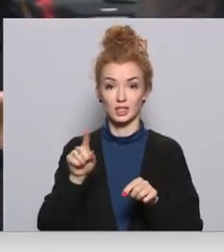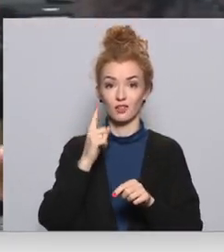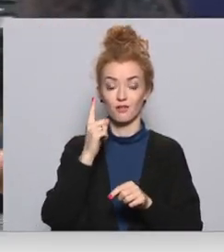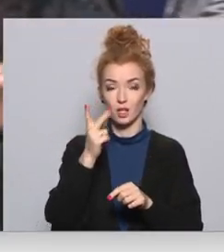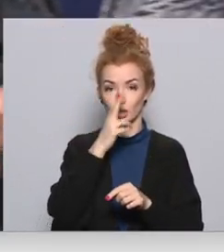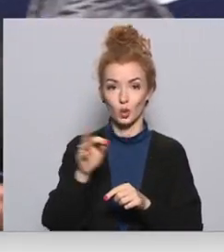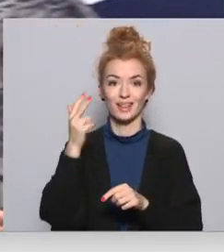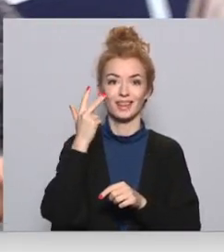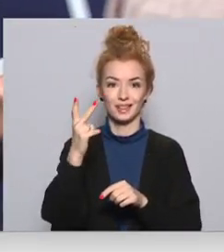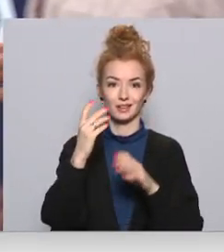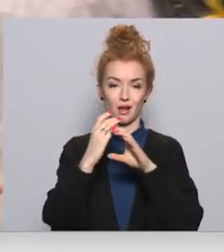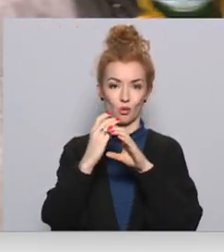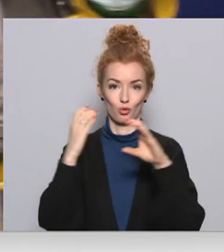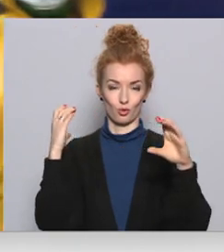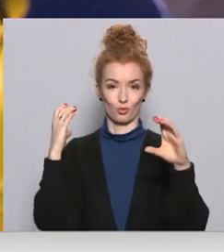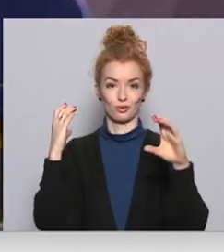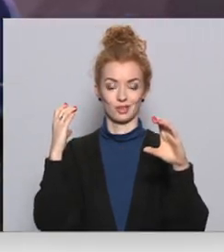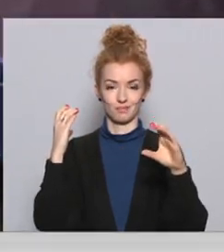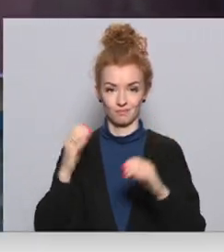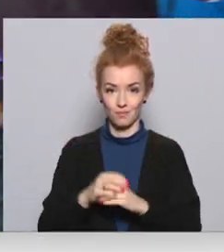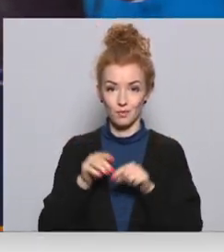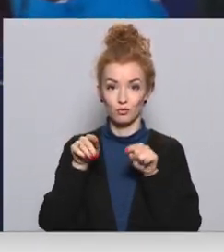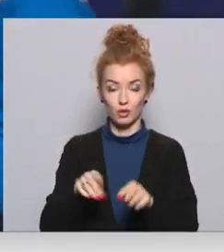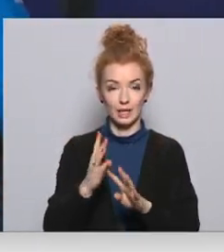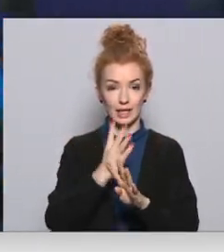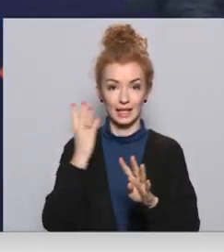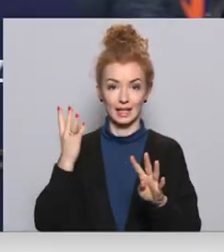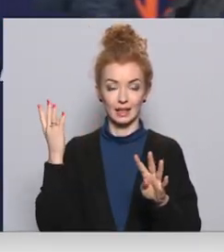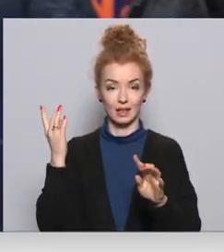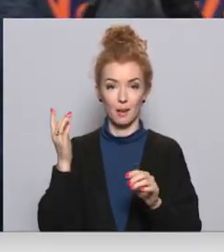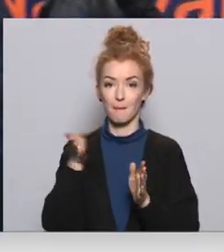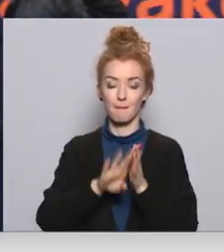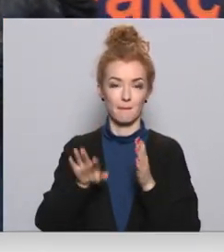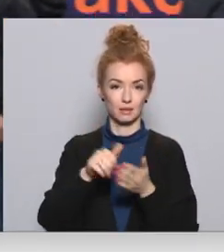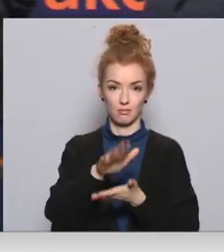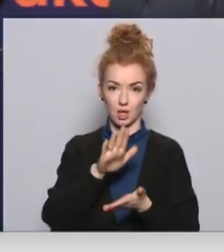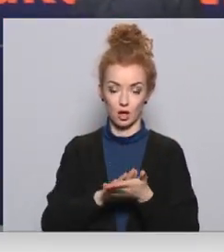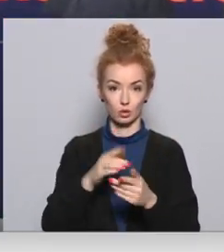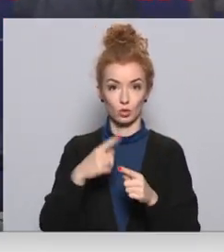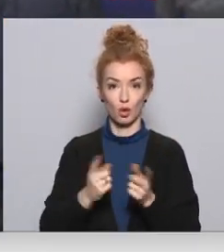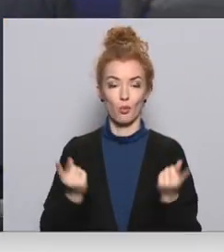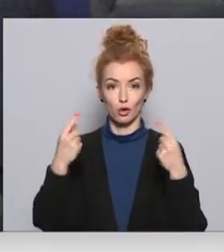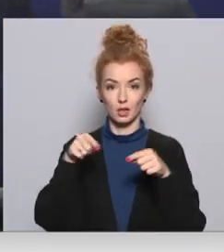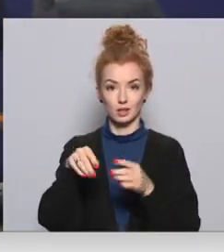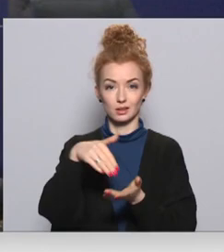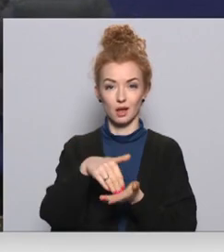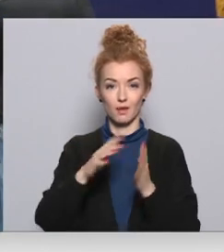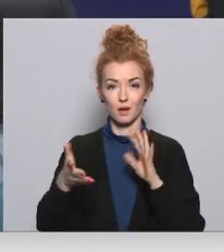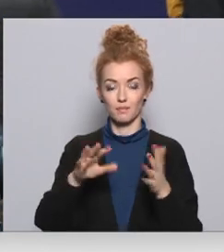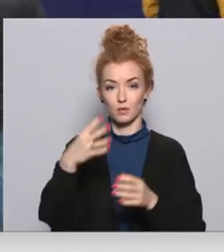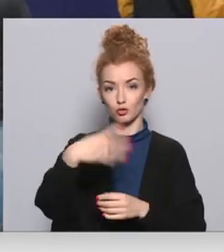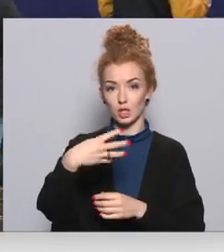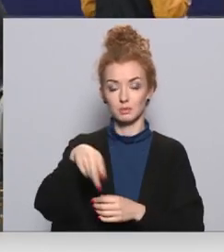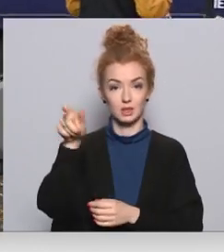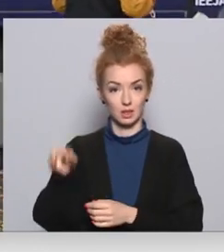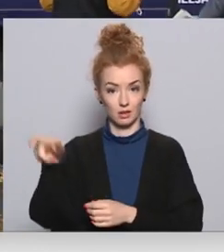trijiem izbraukuma vakcinācijas autobusiem. Šeit rinda ir bez iepriekšējā pieraksta un vismaz pašlaik tajā stāv aptuveni